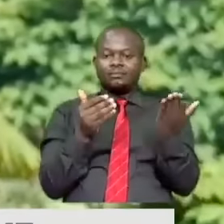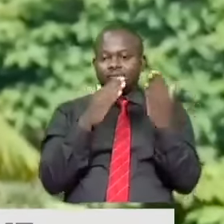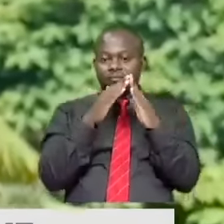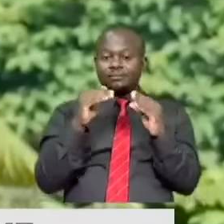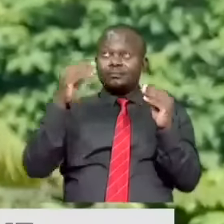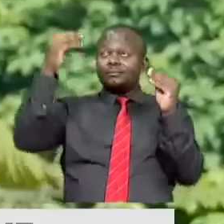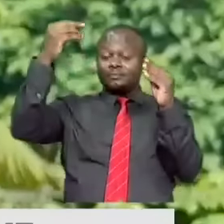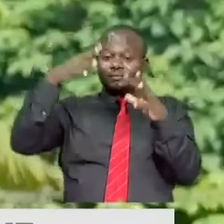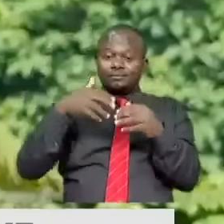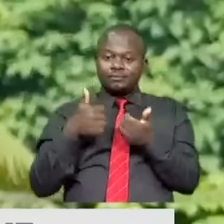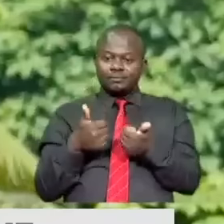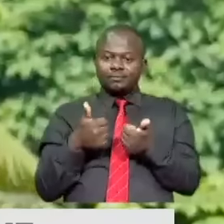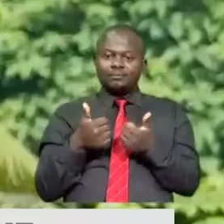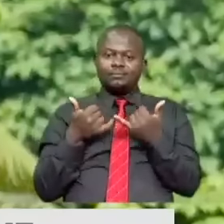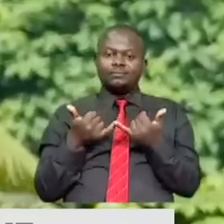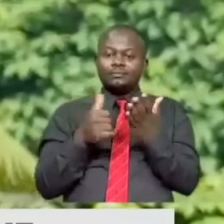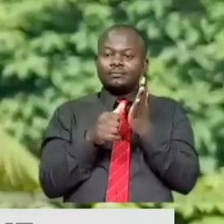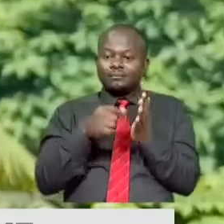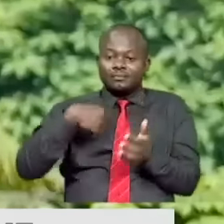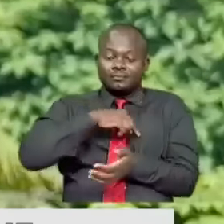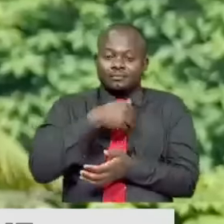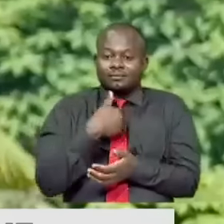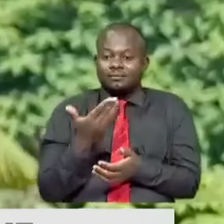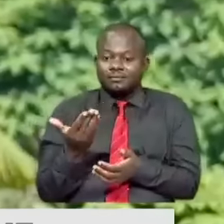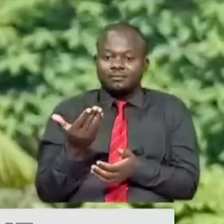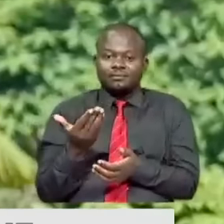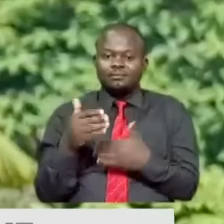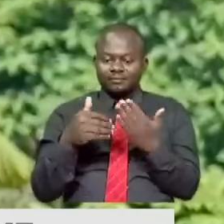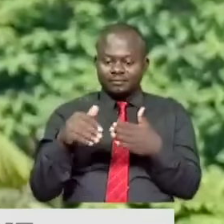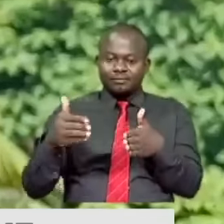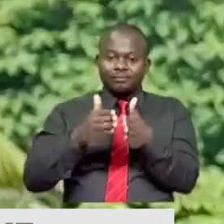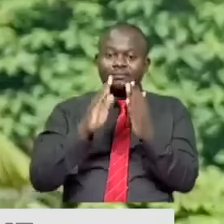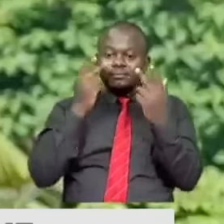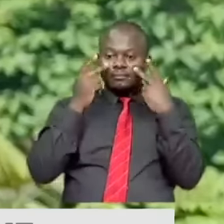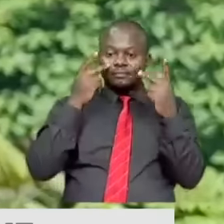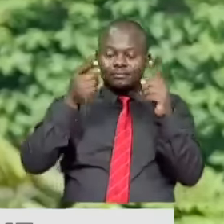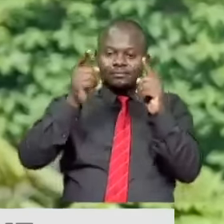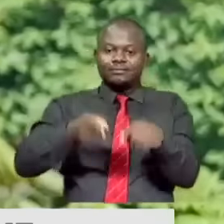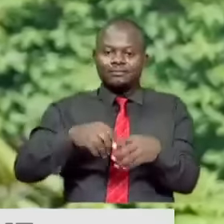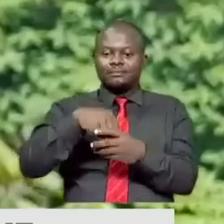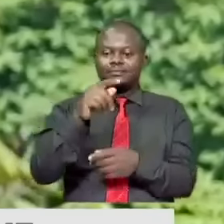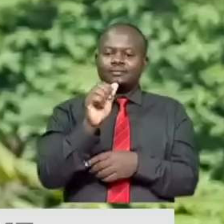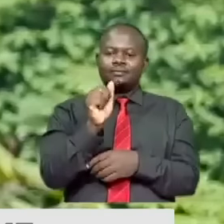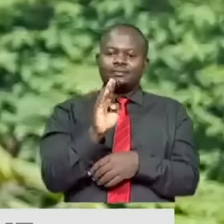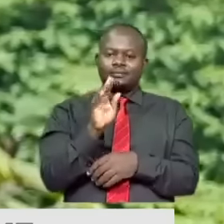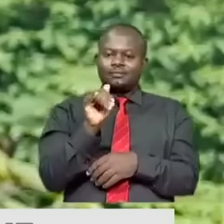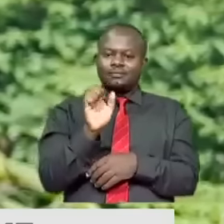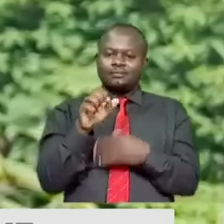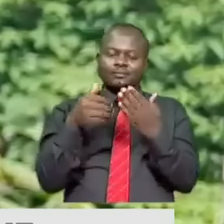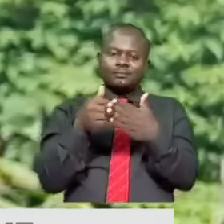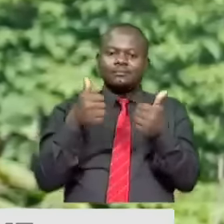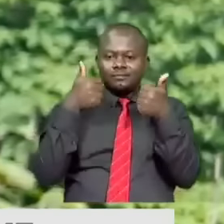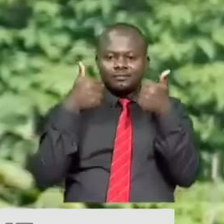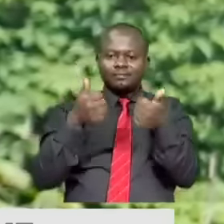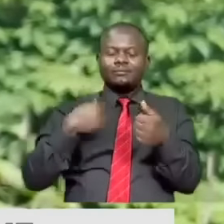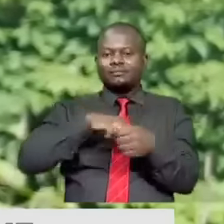gucana. Gusa hari ikibazo dufite, turi imihanda mwayihabegere mwayigejeje muri Kawemeka. Hameze neza, ubu turi